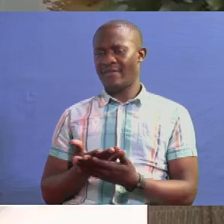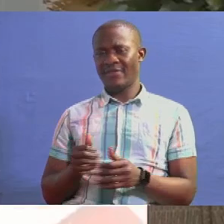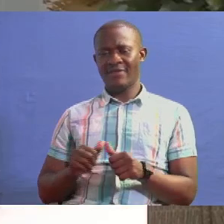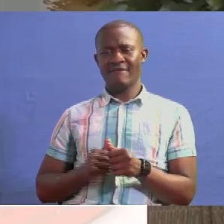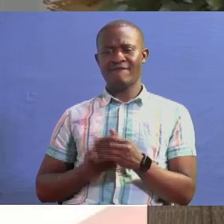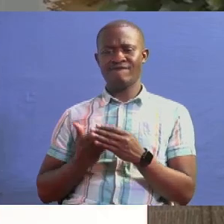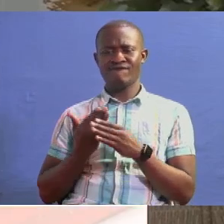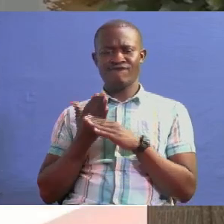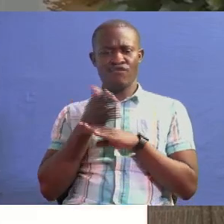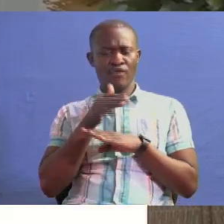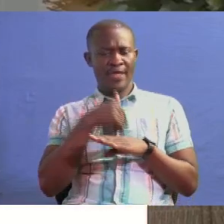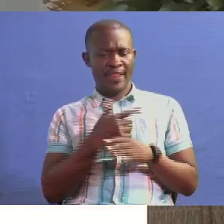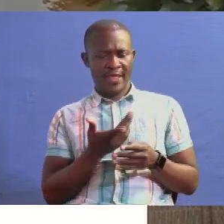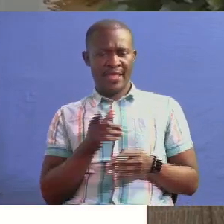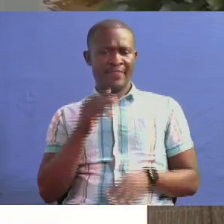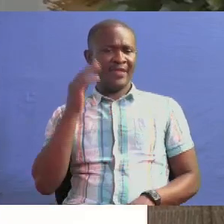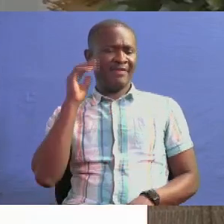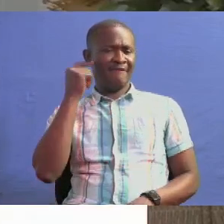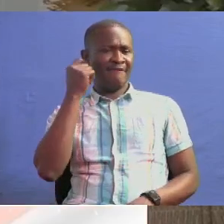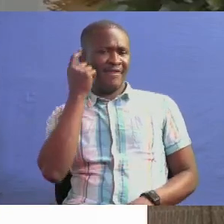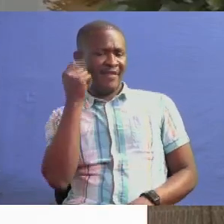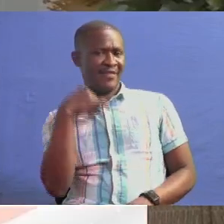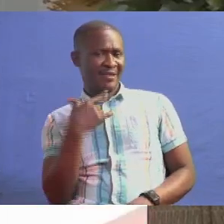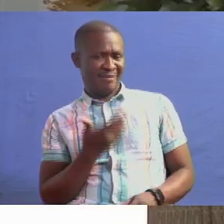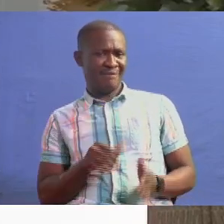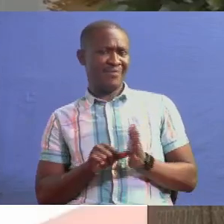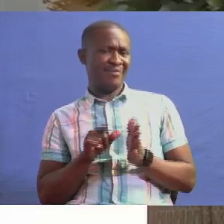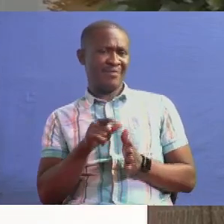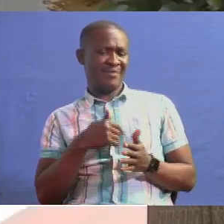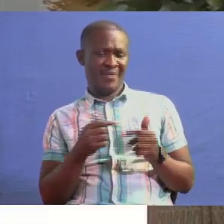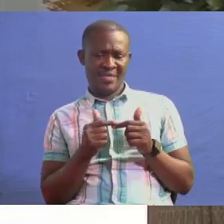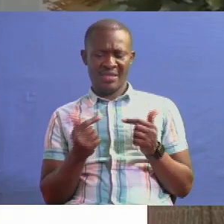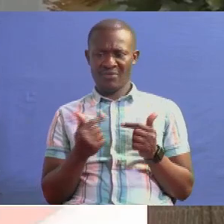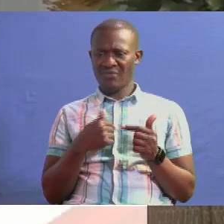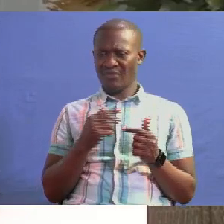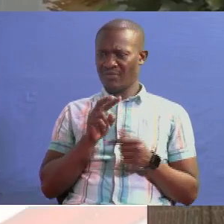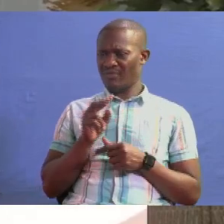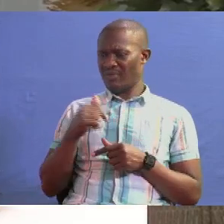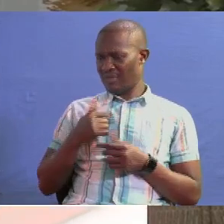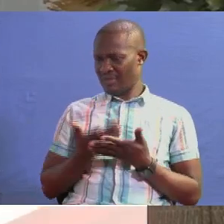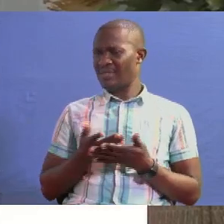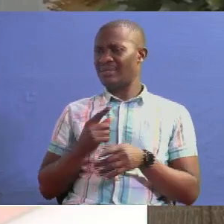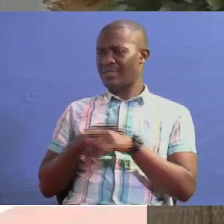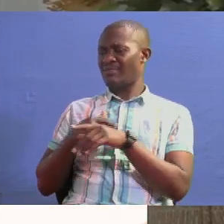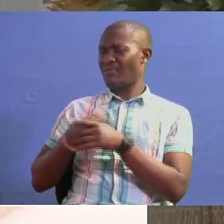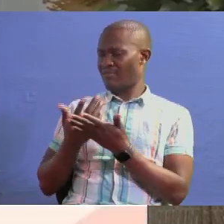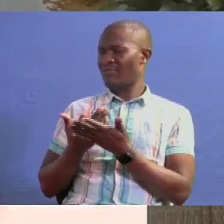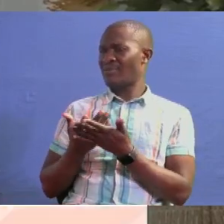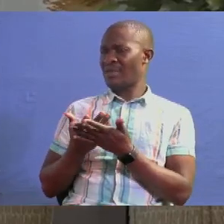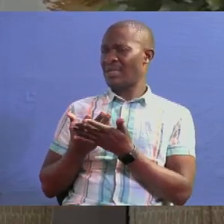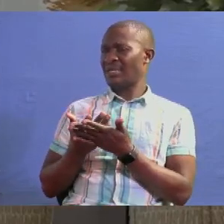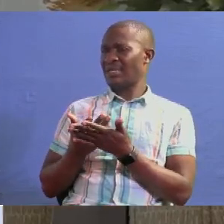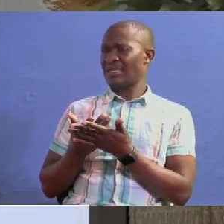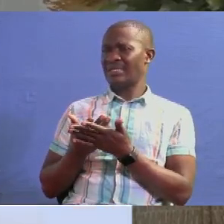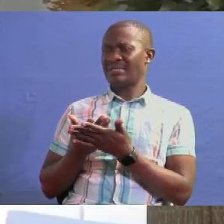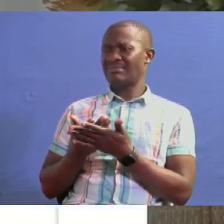her. Aliachwa akifikiri kwamba ni kasoro kwake. Kinyume na mtazamo wa dosari katika mfumo wa jambo hiyo, inaniumiza